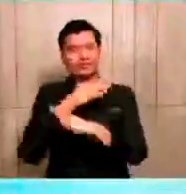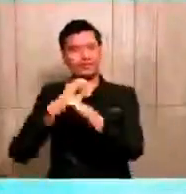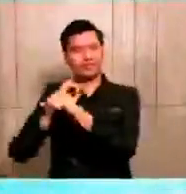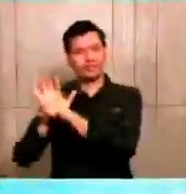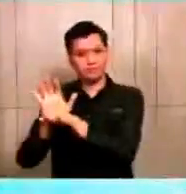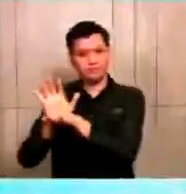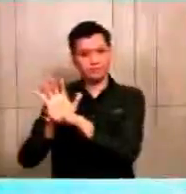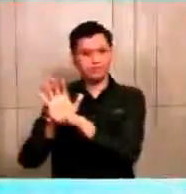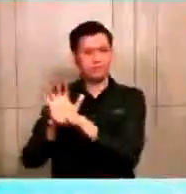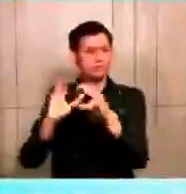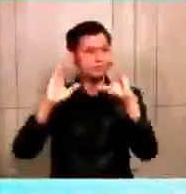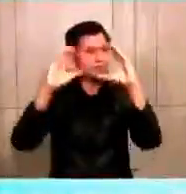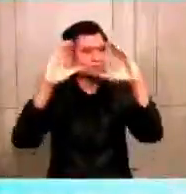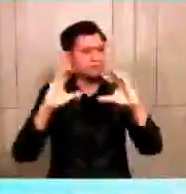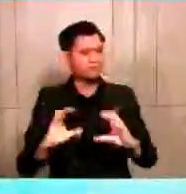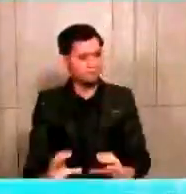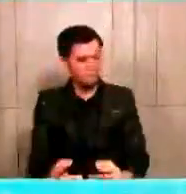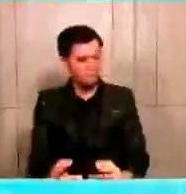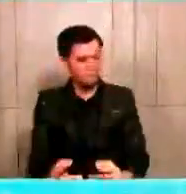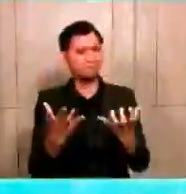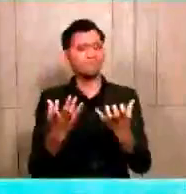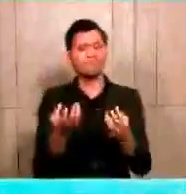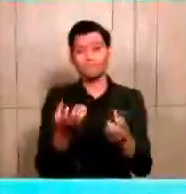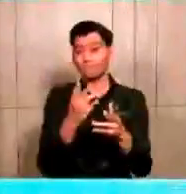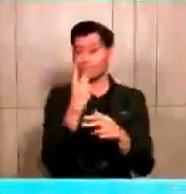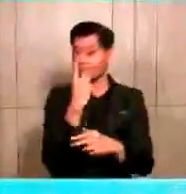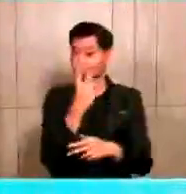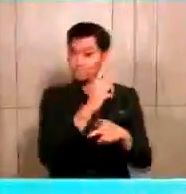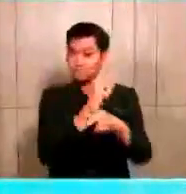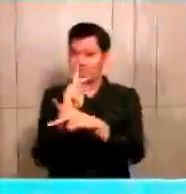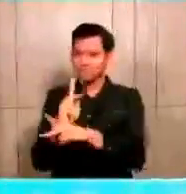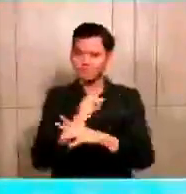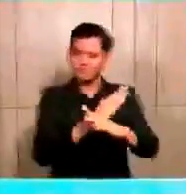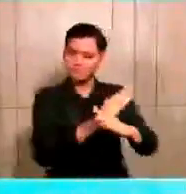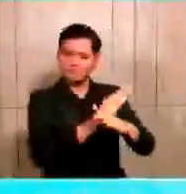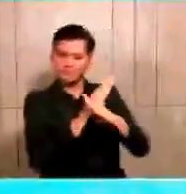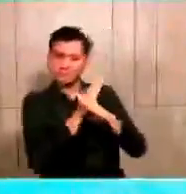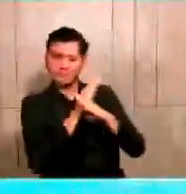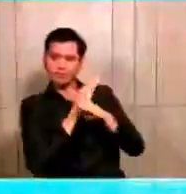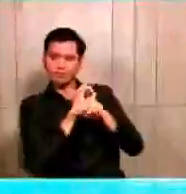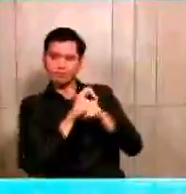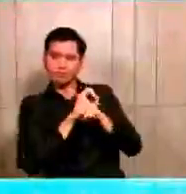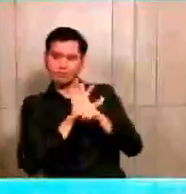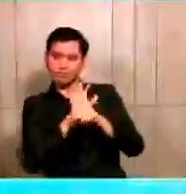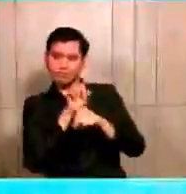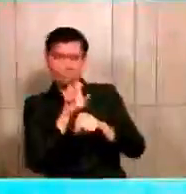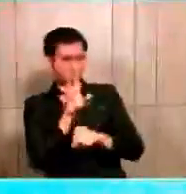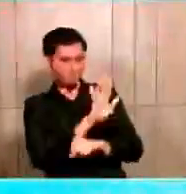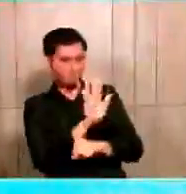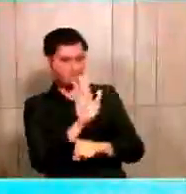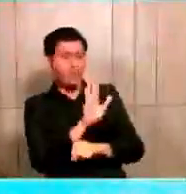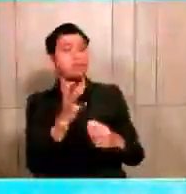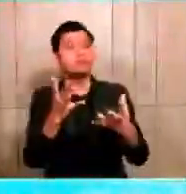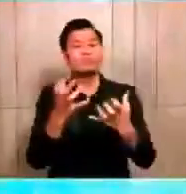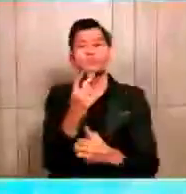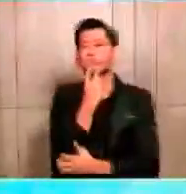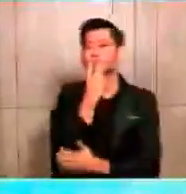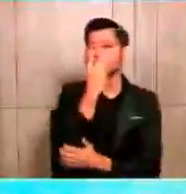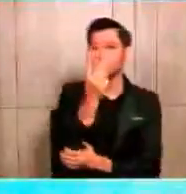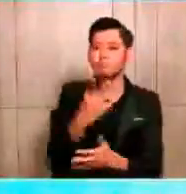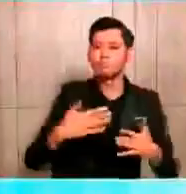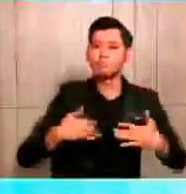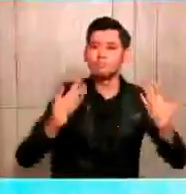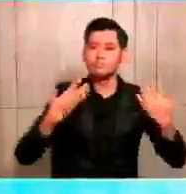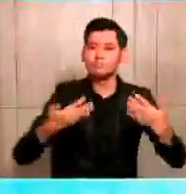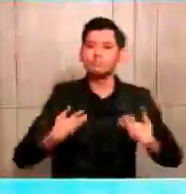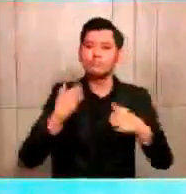langkah meningkatkan perlindungan dan pencegahan combined in bagi menjamin kesejahteraan pekerja